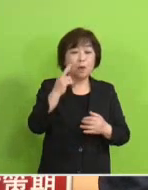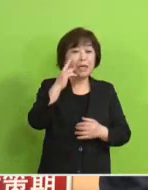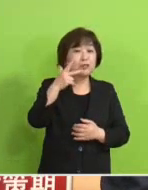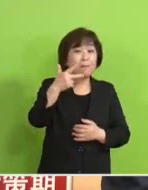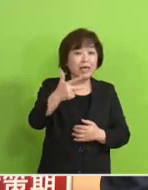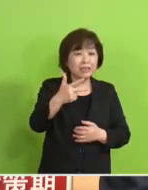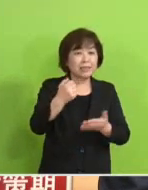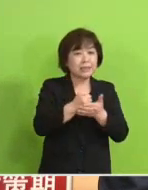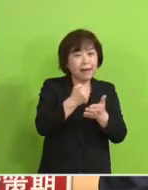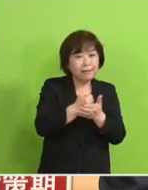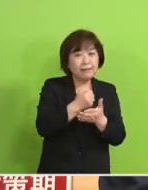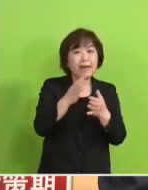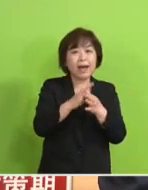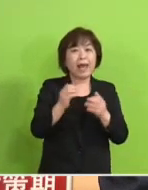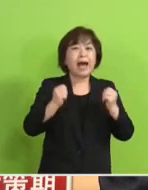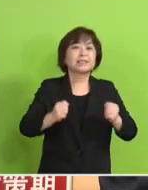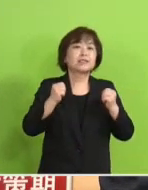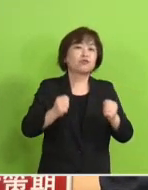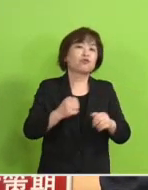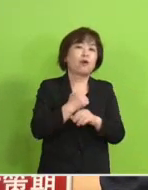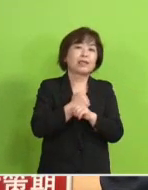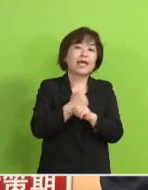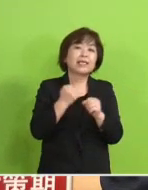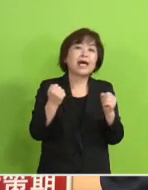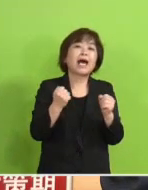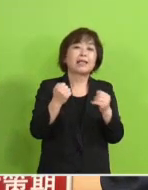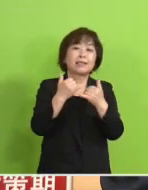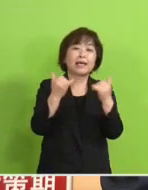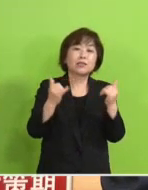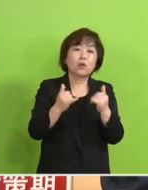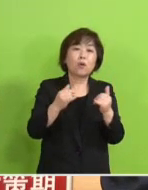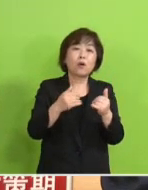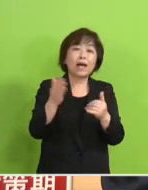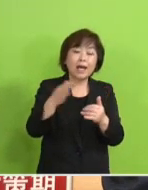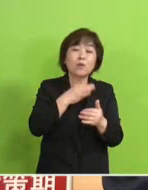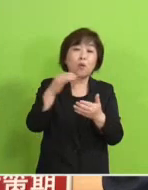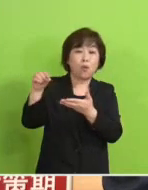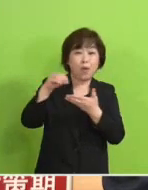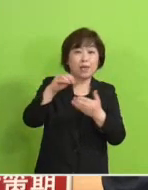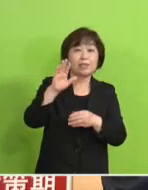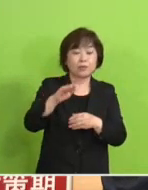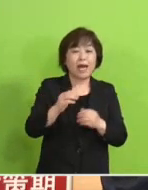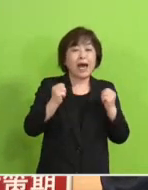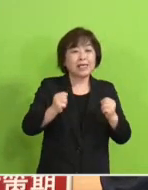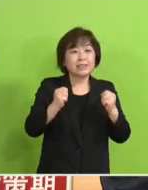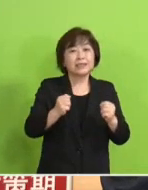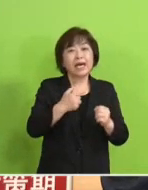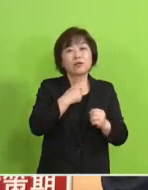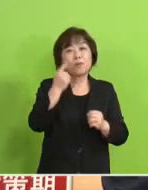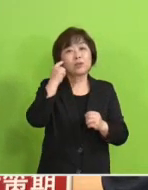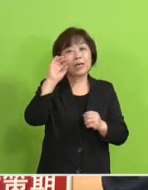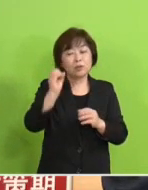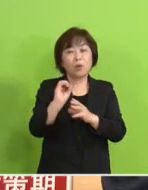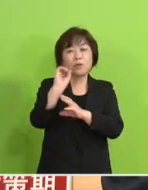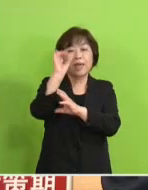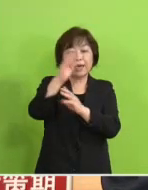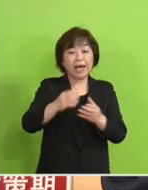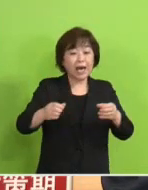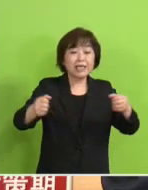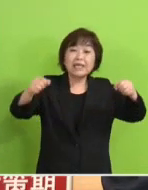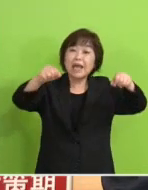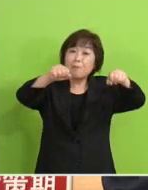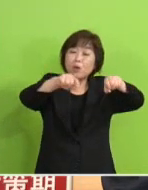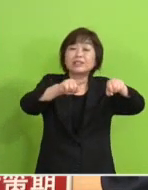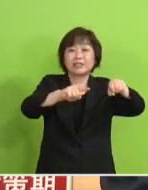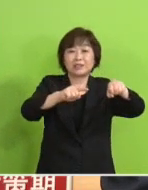山市、残念ながら走ることができなかった方からのメッセージでございます。走りたかったが、点火セレモニー形式ではあ